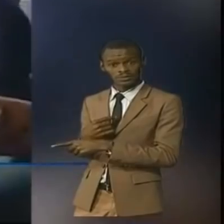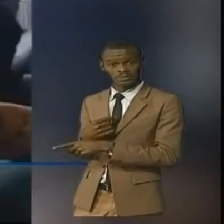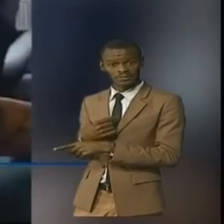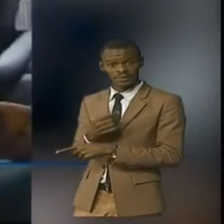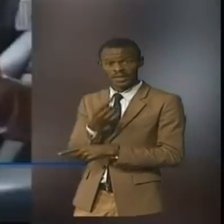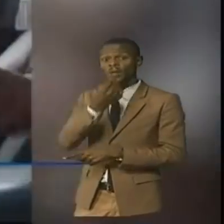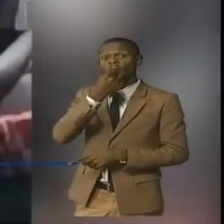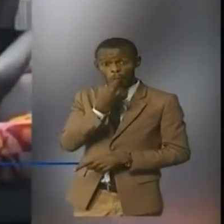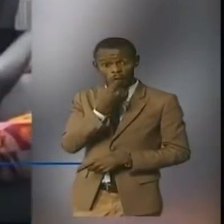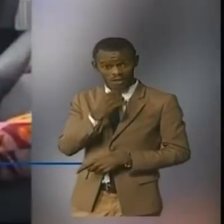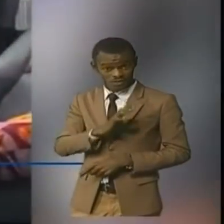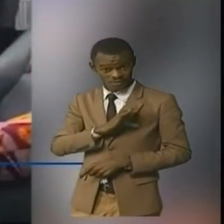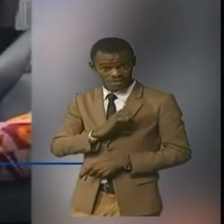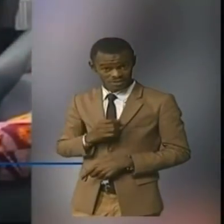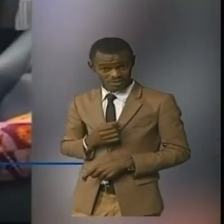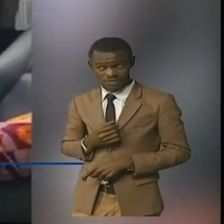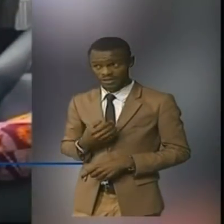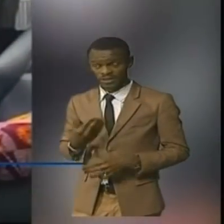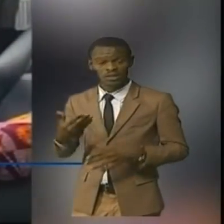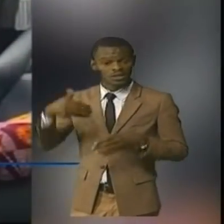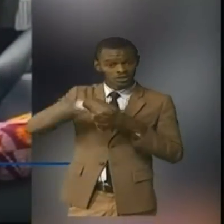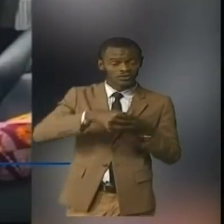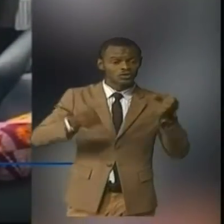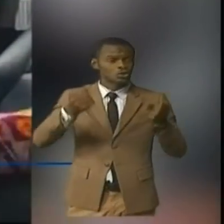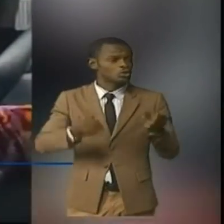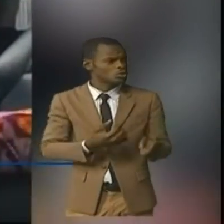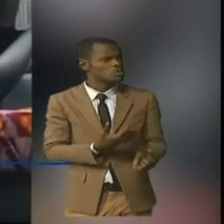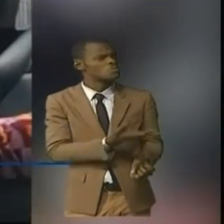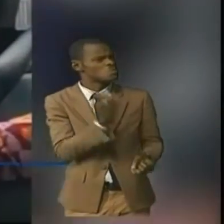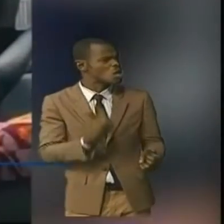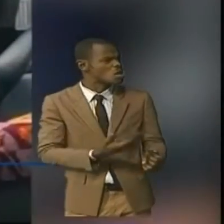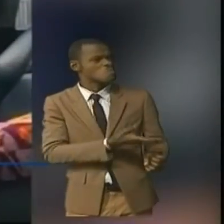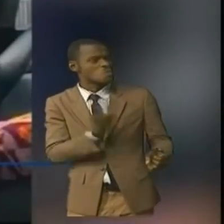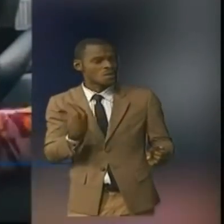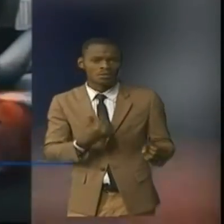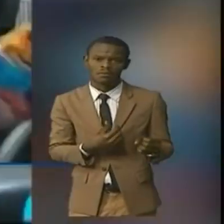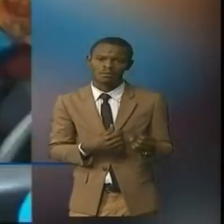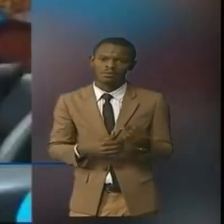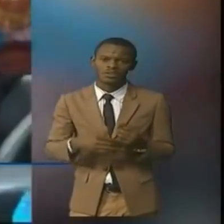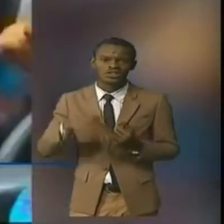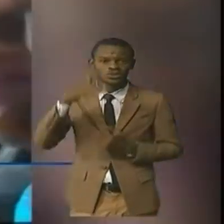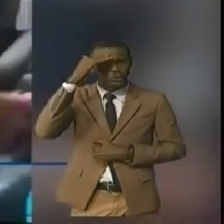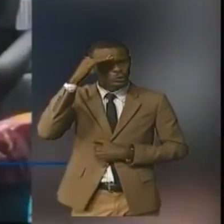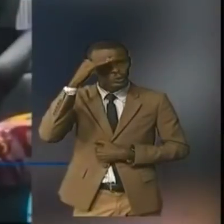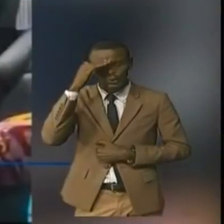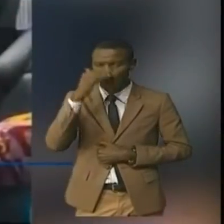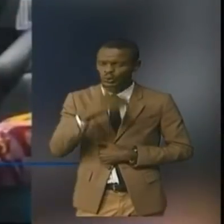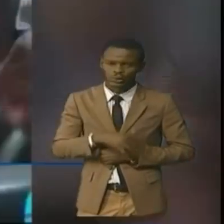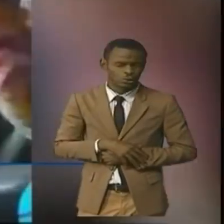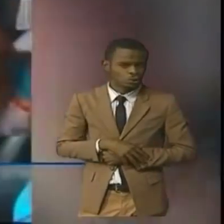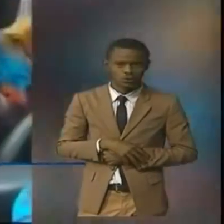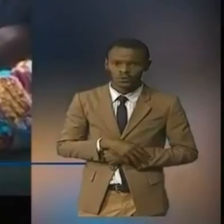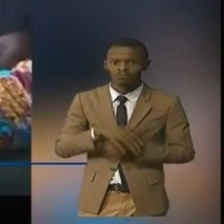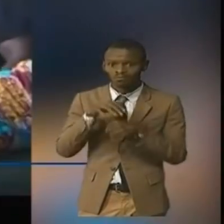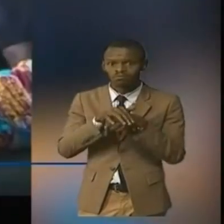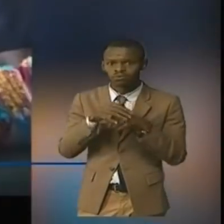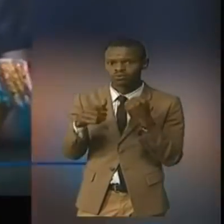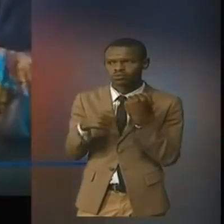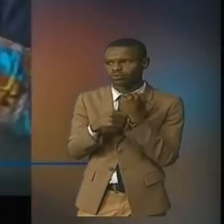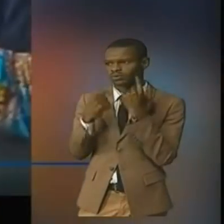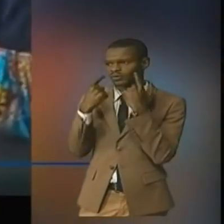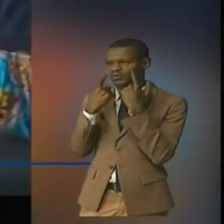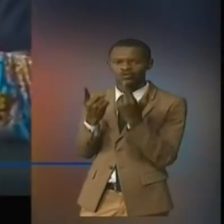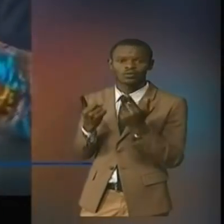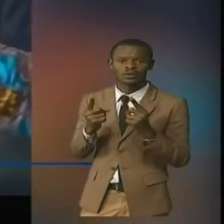La vidéo était devenue virale sur la toile. On y voit ce policier qui rançonne avec insistance un conducteur.